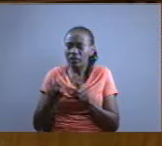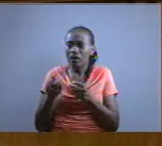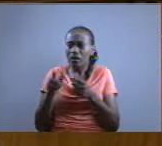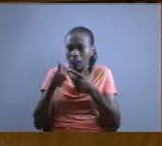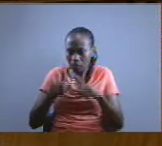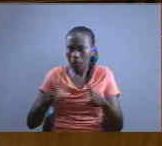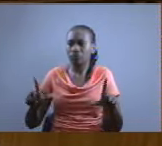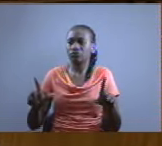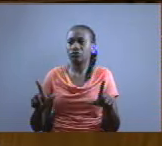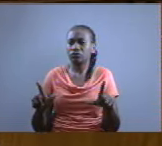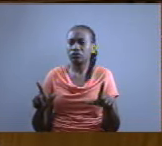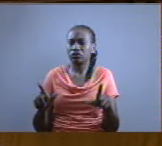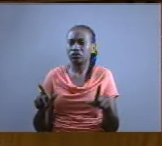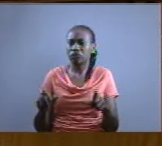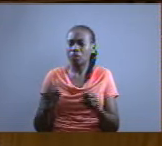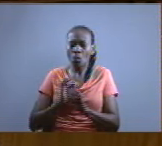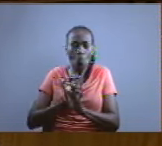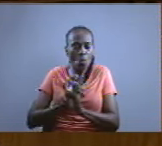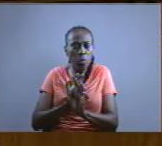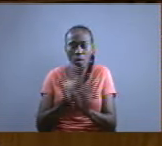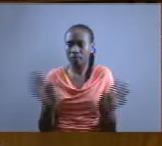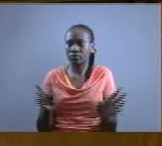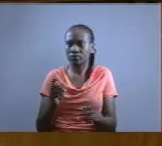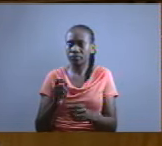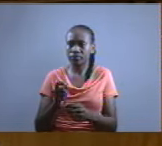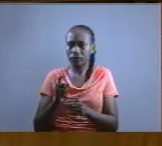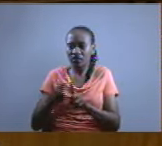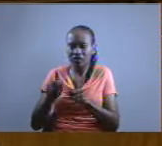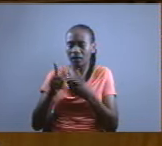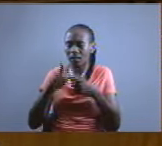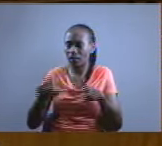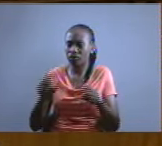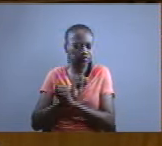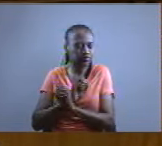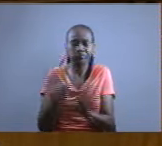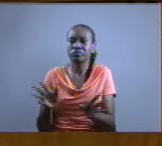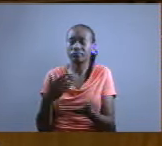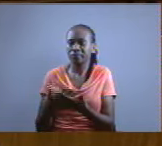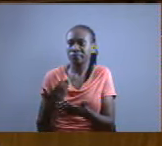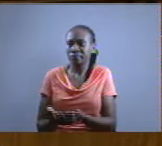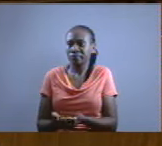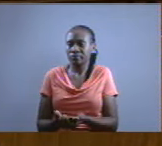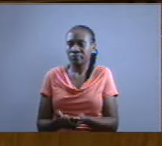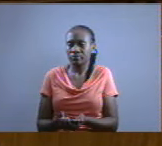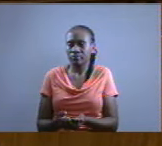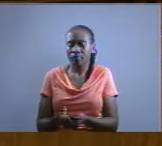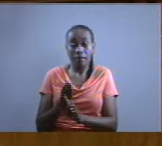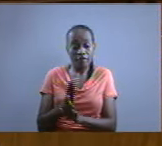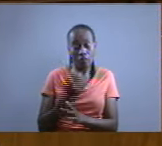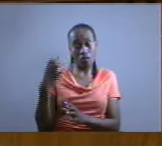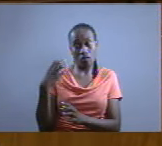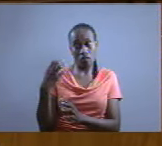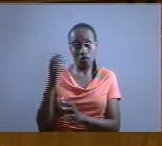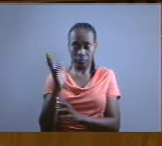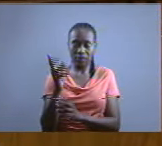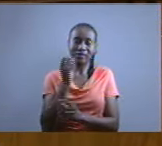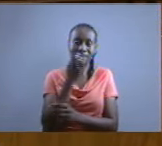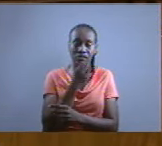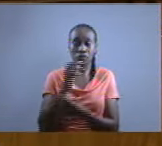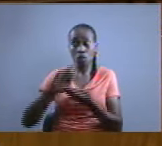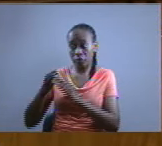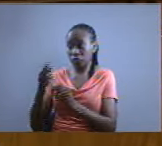achtbare Mavunda gesê het, as 'n mens vandag na die samelewing kyk, is die neiging dat mense wat